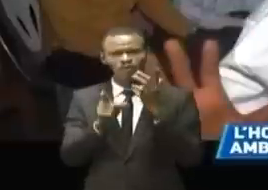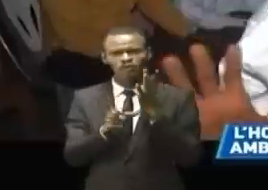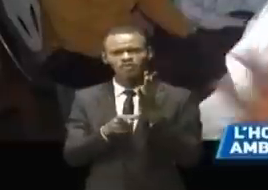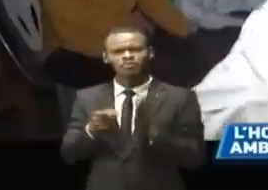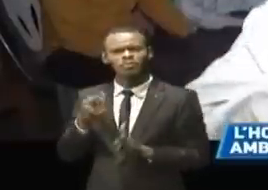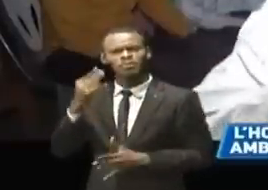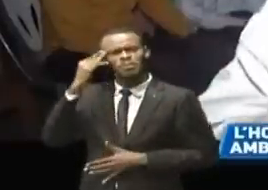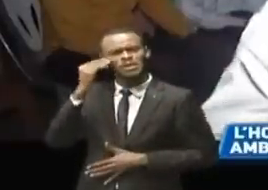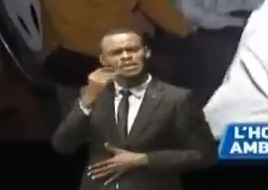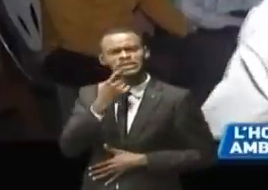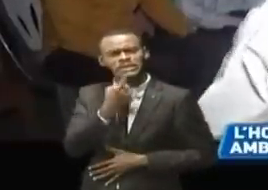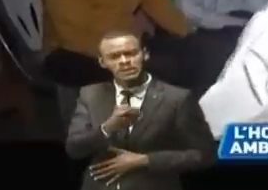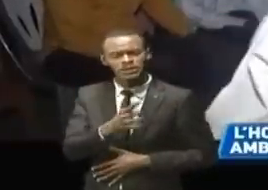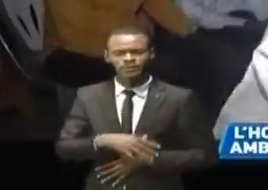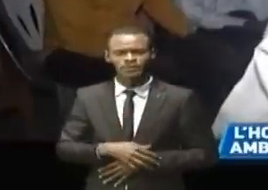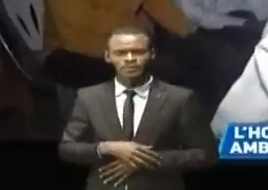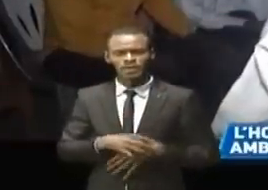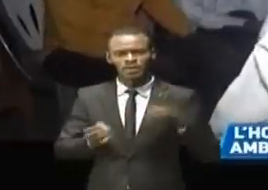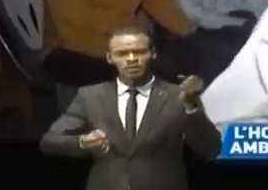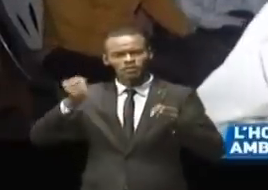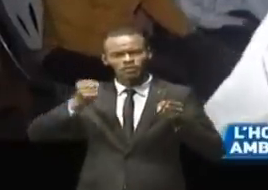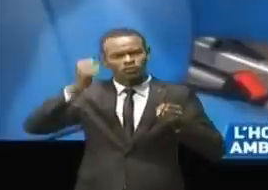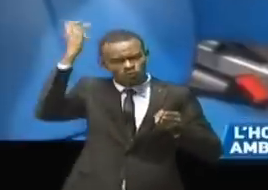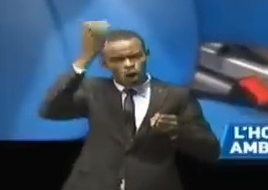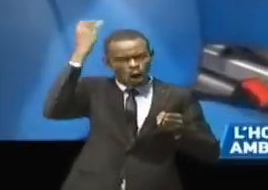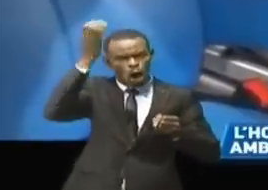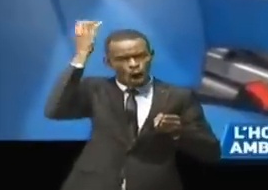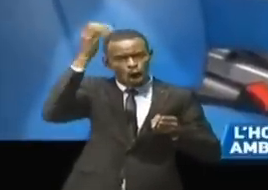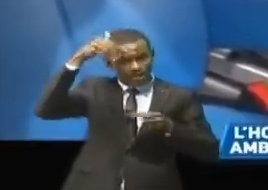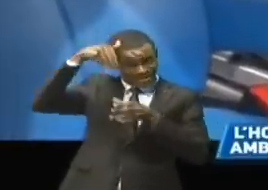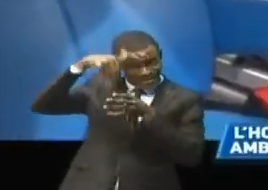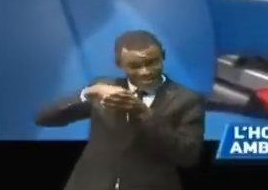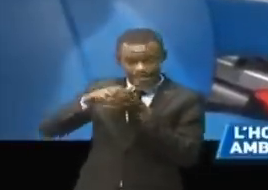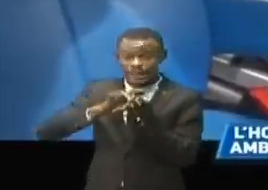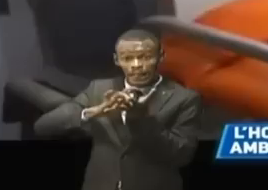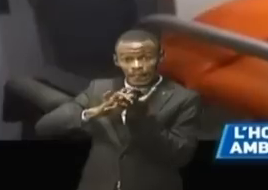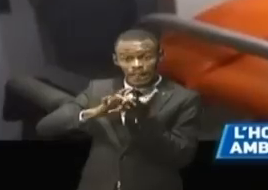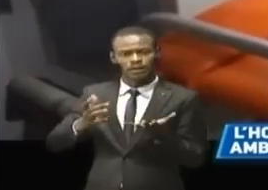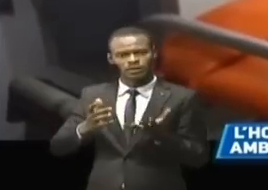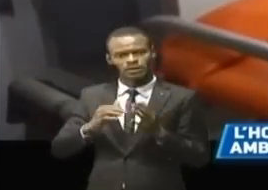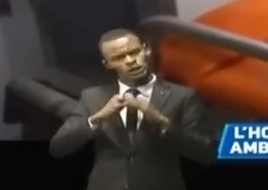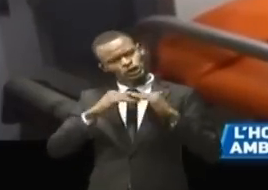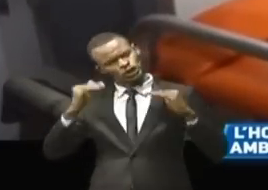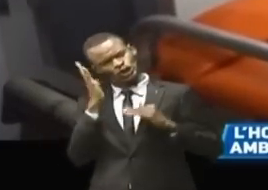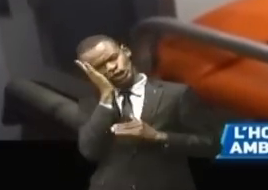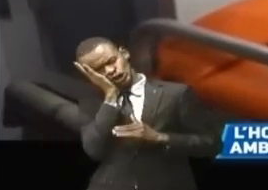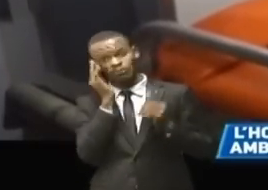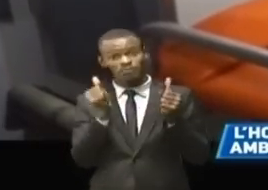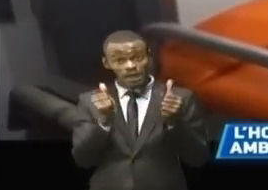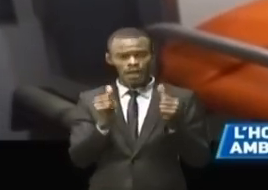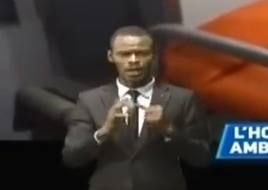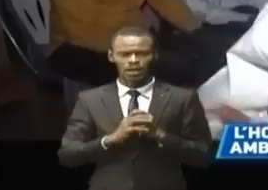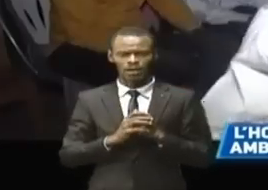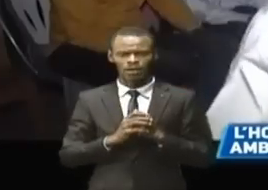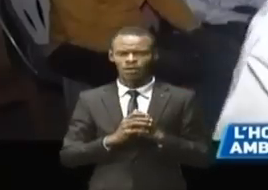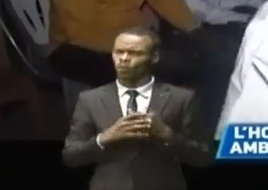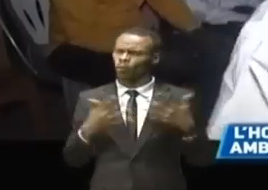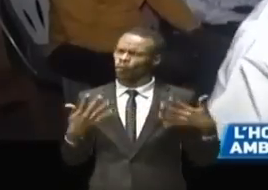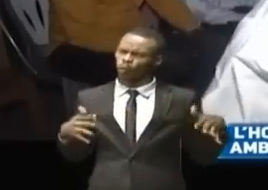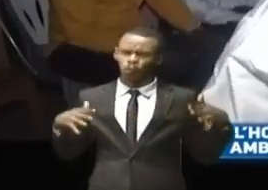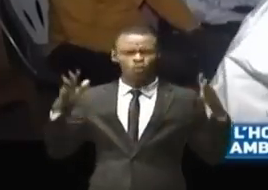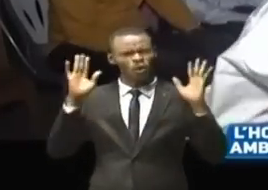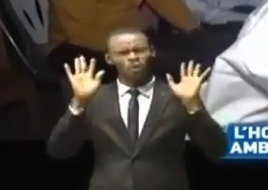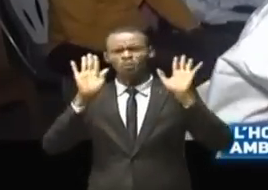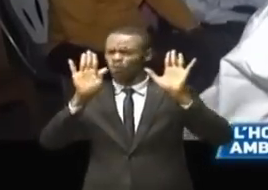Tozo bambilas na to mona ba médicament na katite matériel na katite. To mona kelelo oyo toza net ma province mususu. To ndi ma kelelo